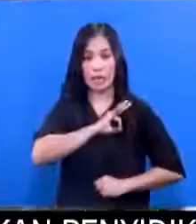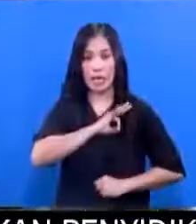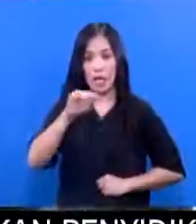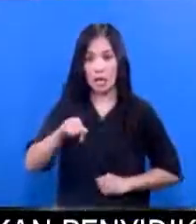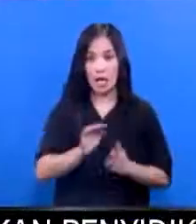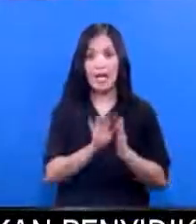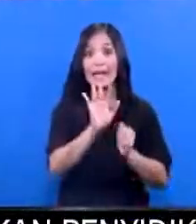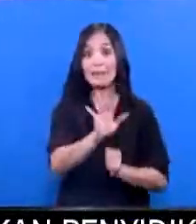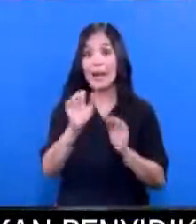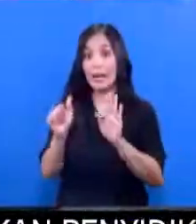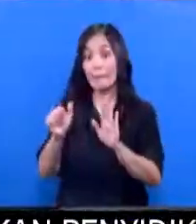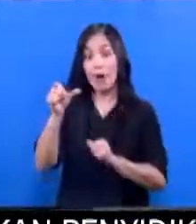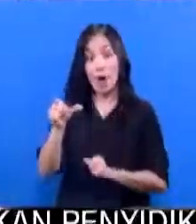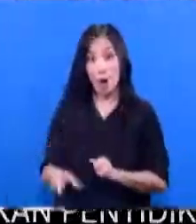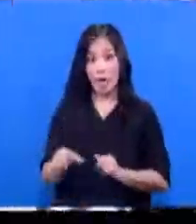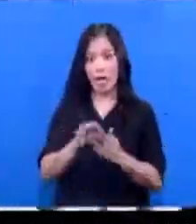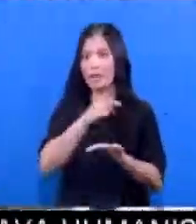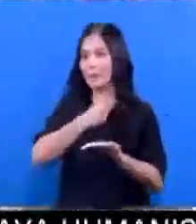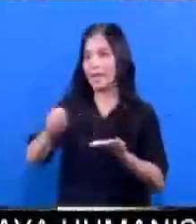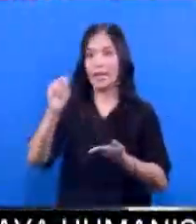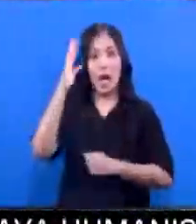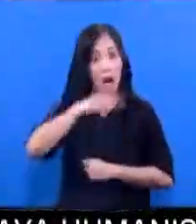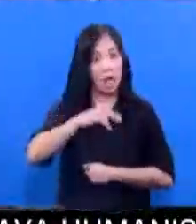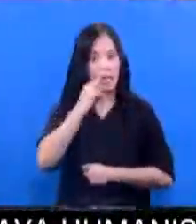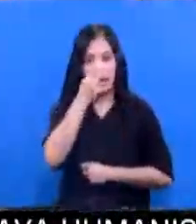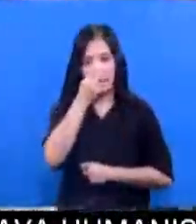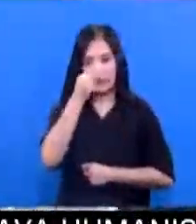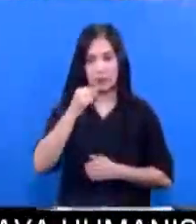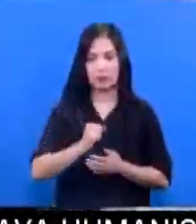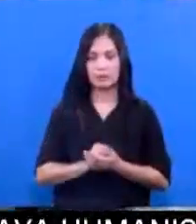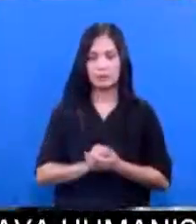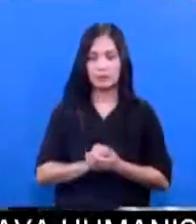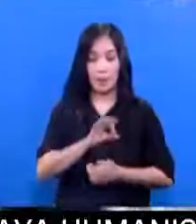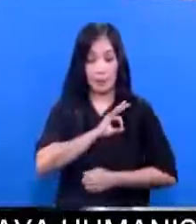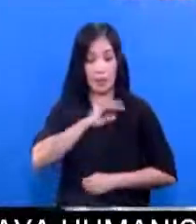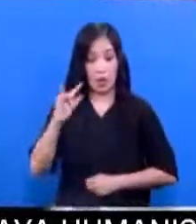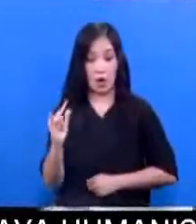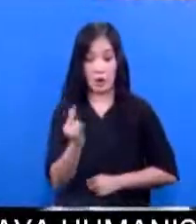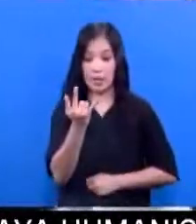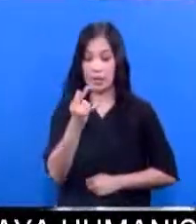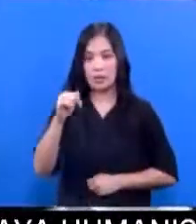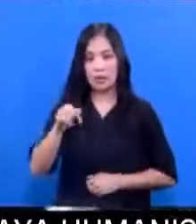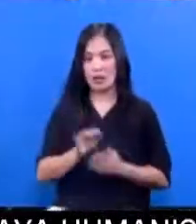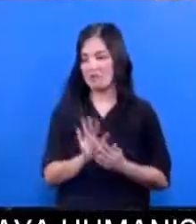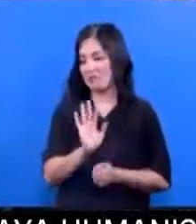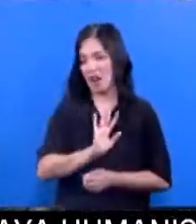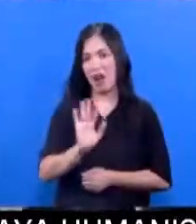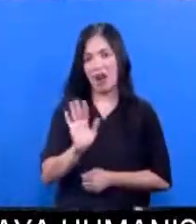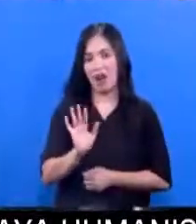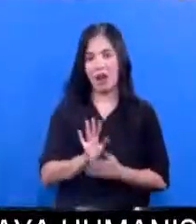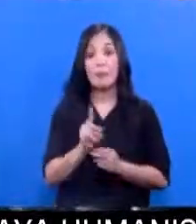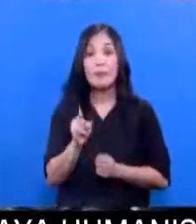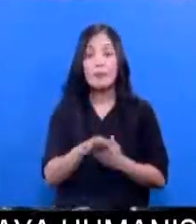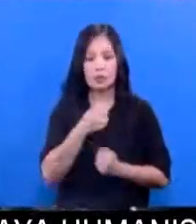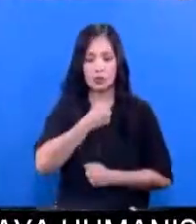yang bakal dipecat Kamis 30 September. Harapan Presiden Joko Widodo turun tangan pun semakin menipis setelah juru